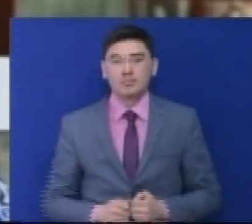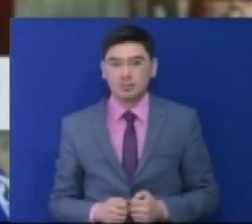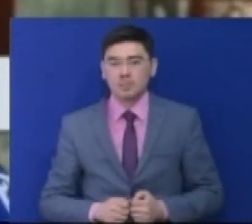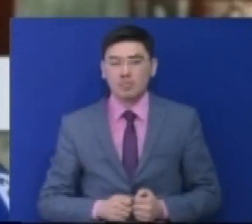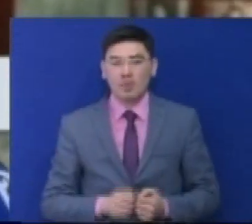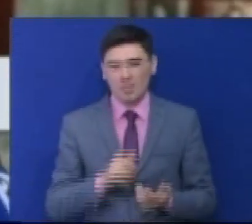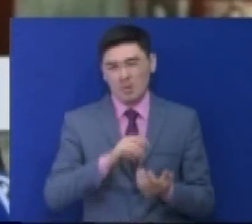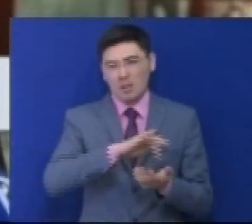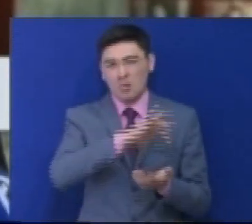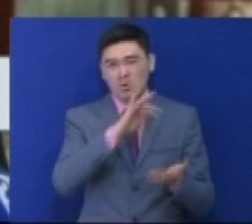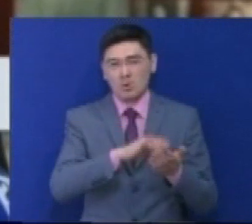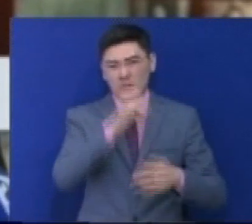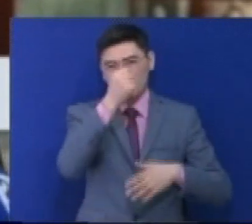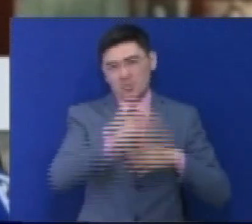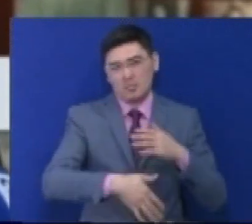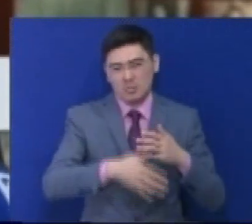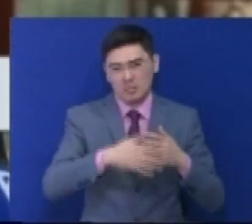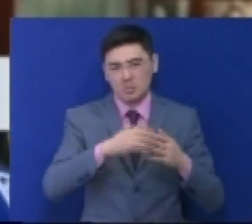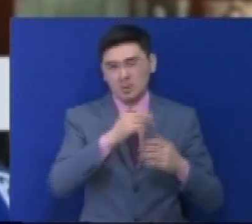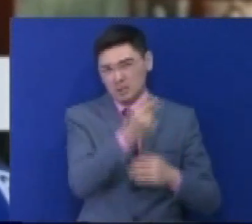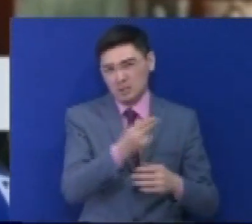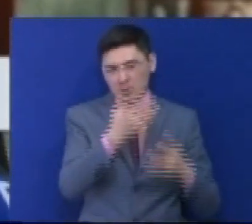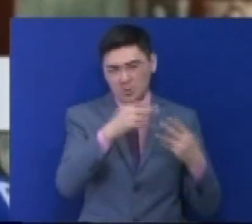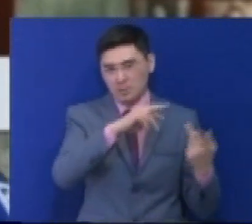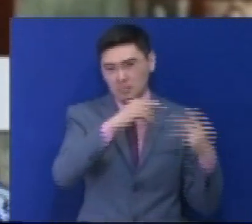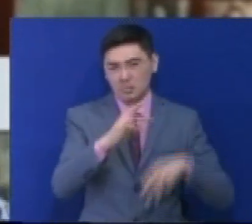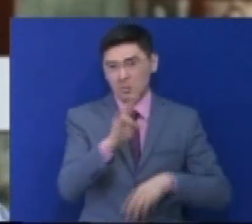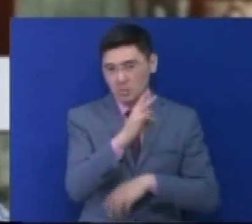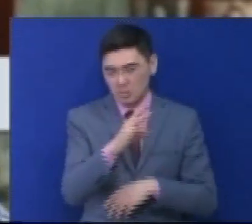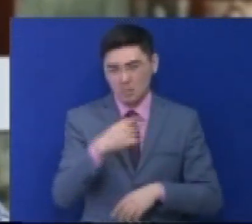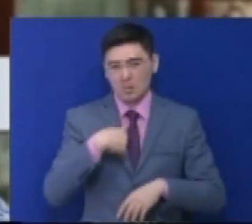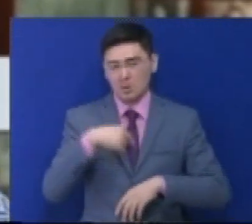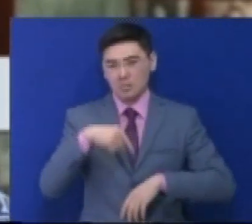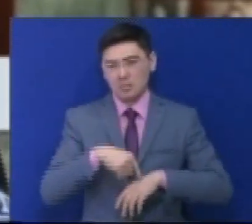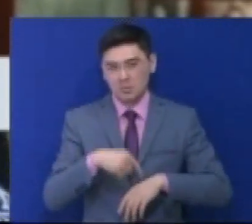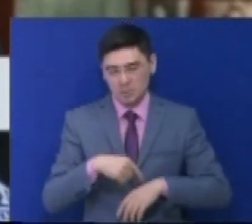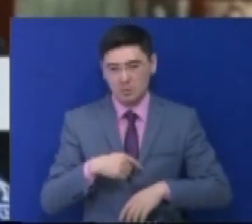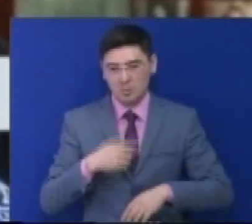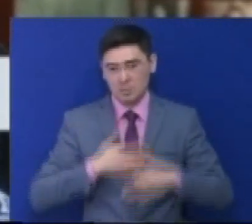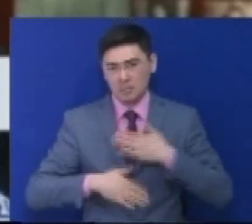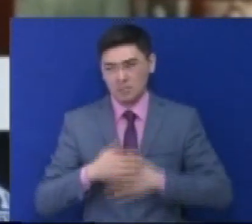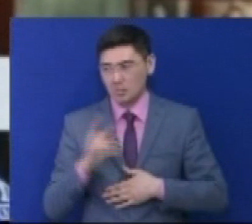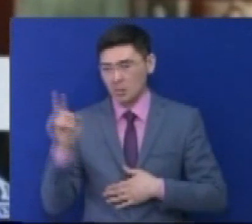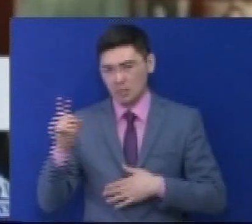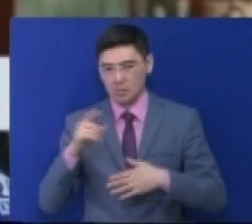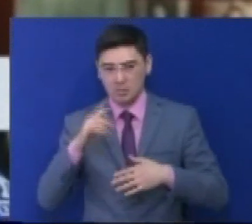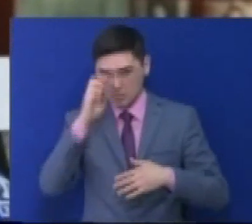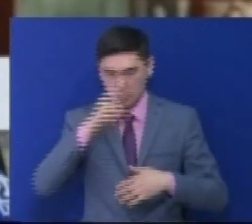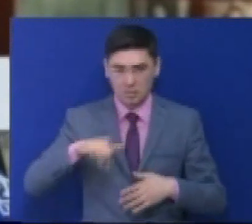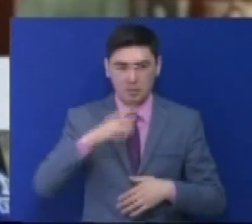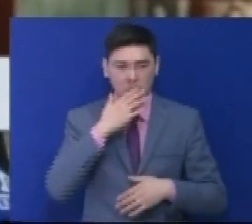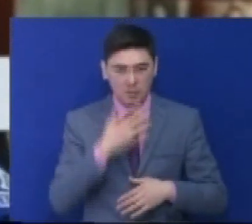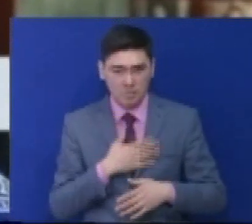Я полностью поддерживаю переименование Астаны Нур-Султан, потому что Ельбасы внес огромный вклад в создание Казахстана. Он любит нашу страну и его